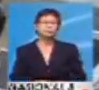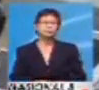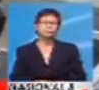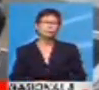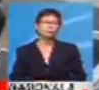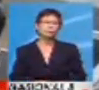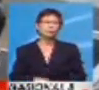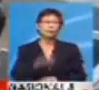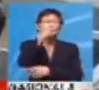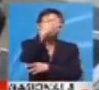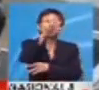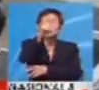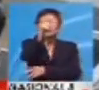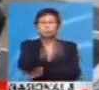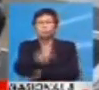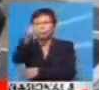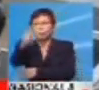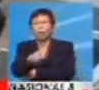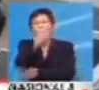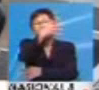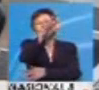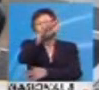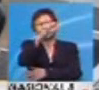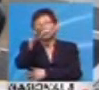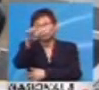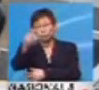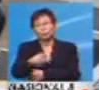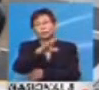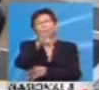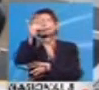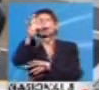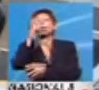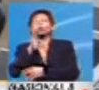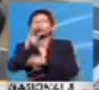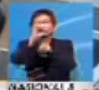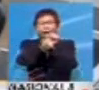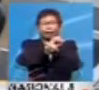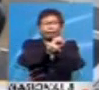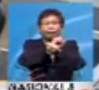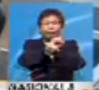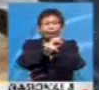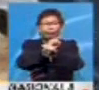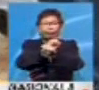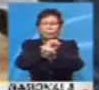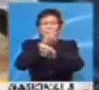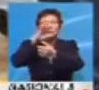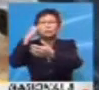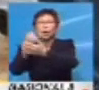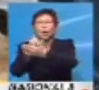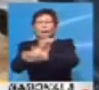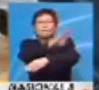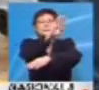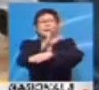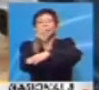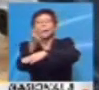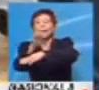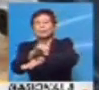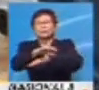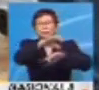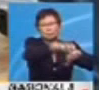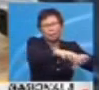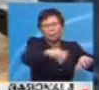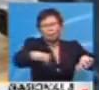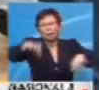sementara itu 15 individu termasuk 4 wanita berjaya ditahan bagian kaum telah terorism cawangan khas Bukit aman di beberapa lokasi